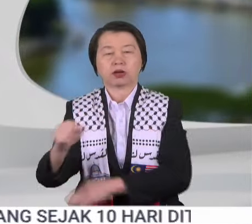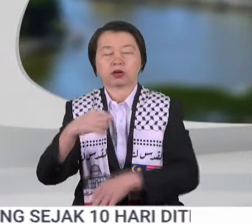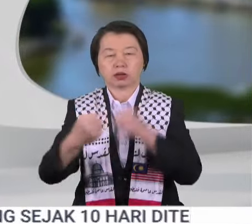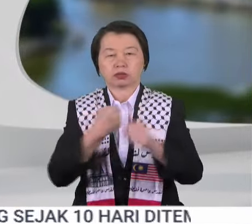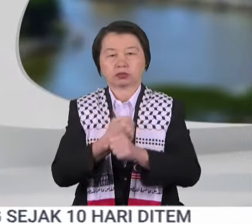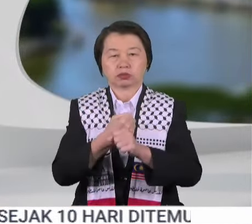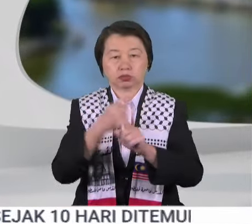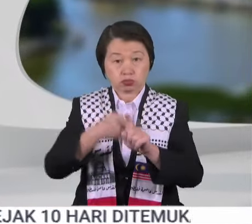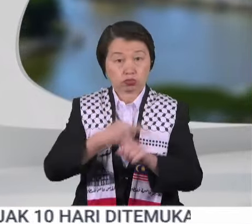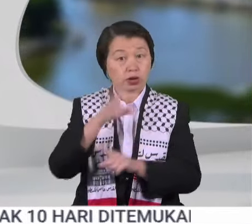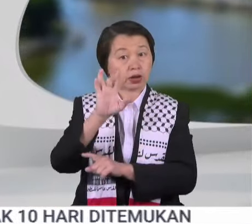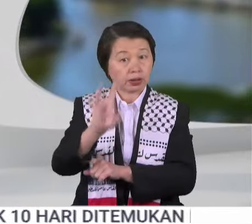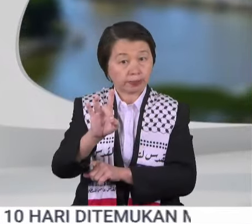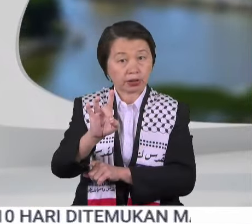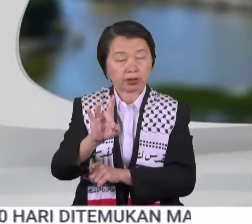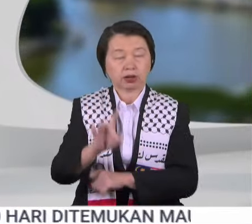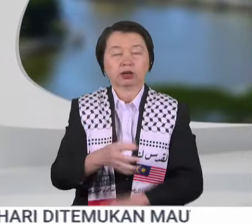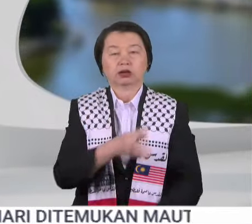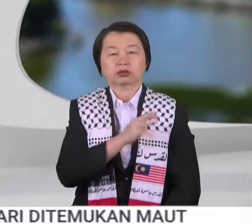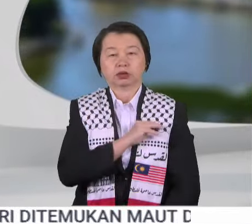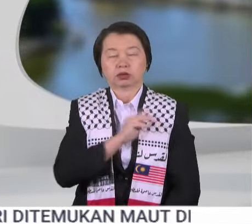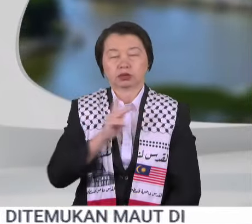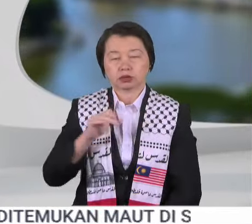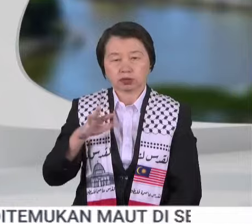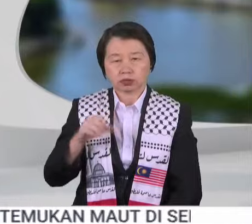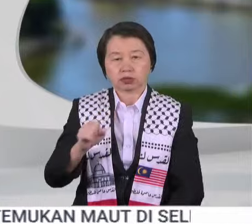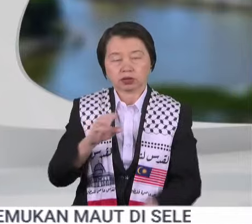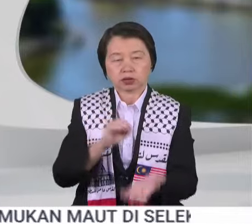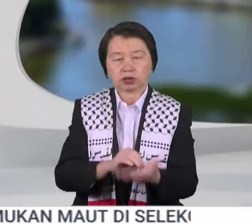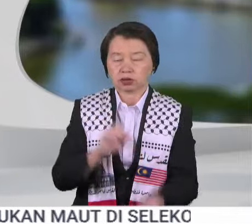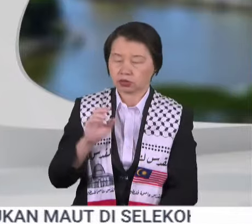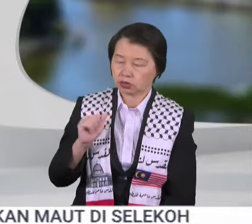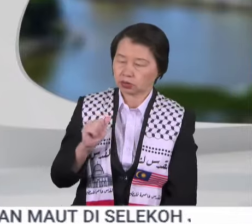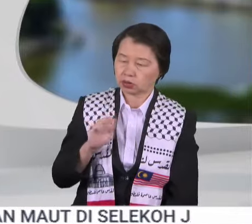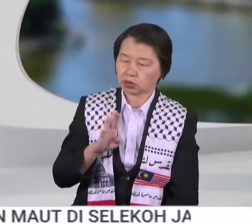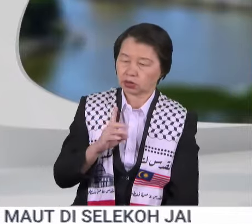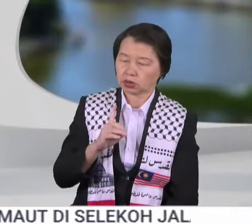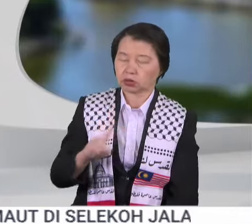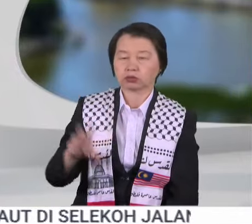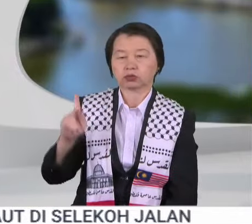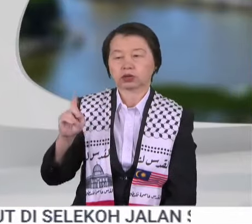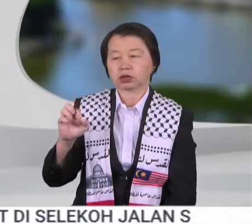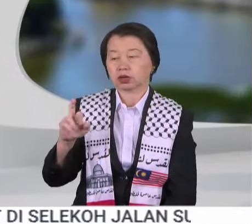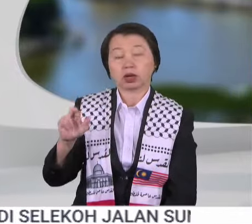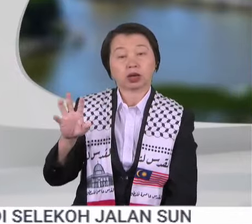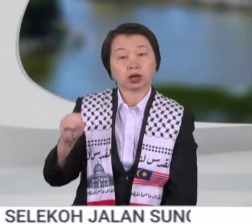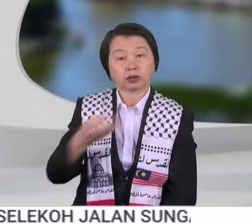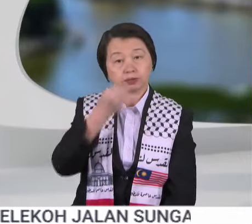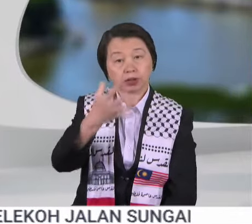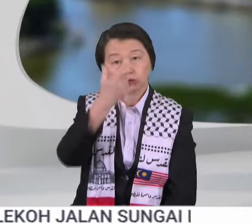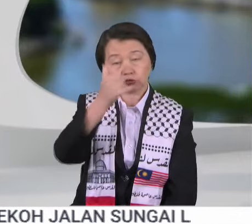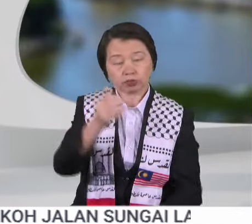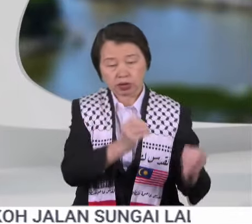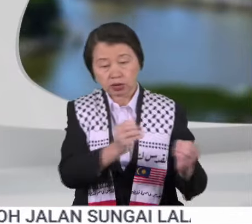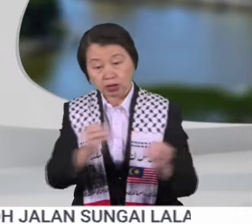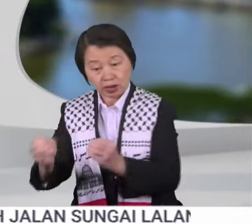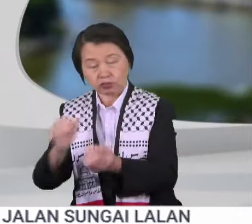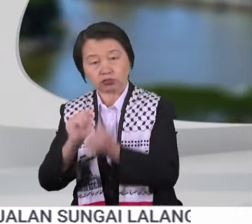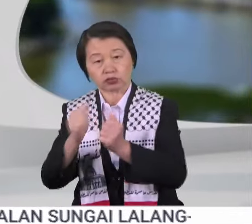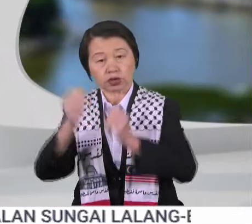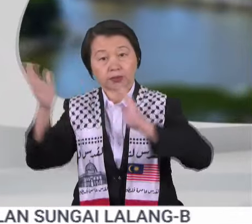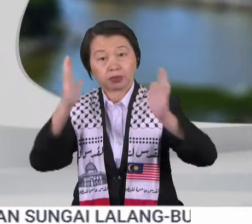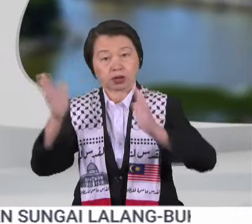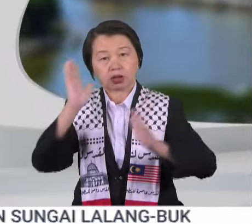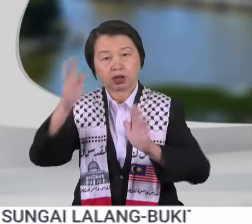pada ogos ini menteri belia sukan dan pembangunan Usahawan Datuk Seri Abdul Karim Rahman Hamzah memberitahu ini kerana penganjuran Sukma kali